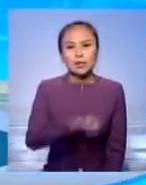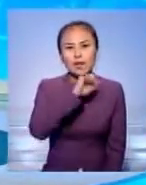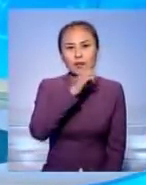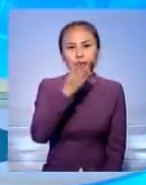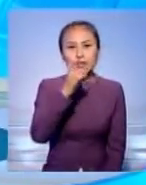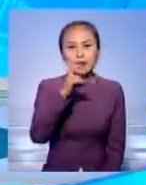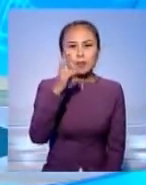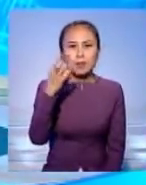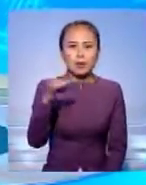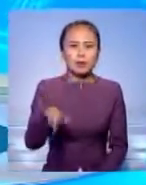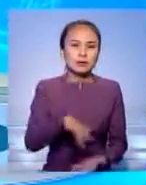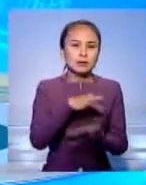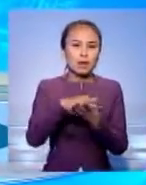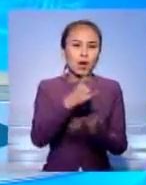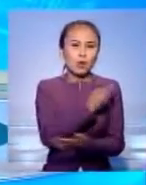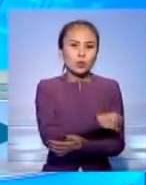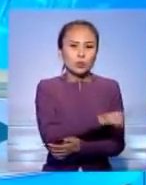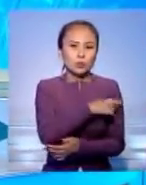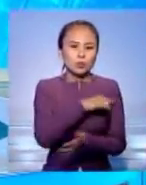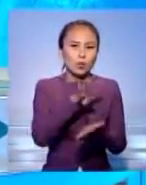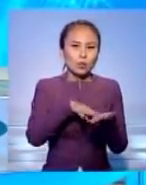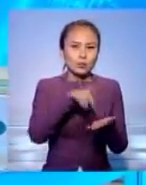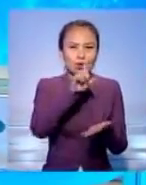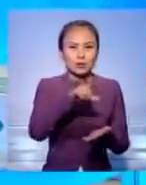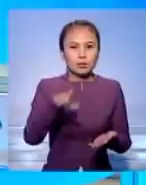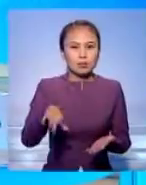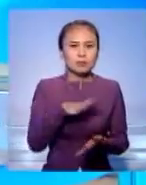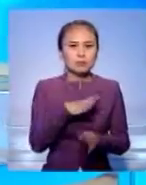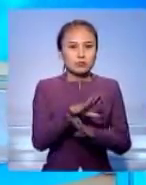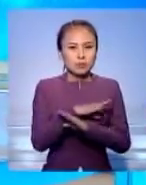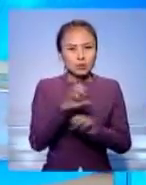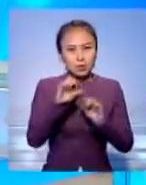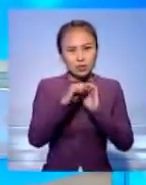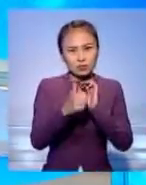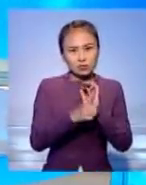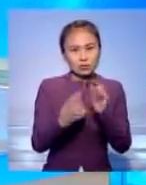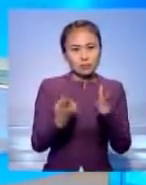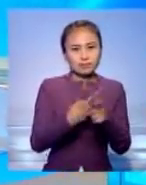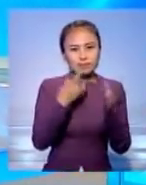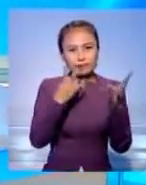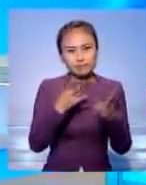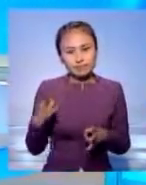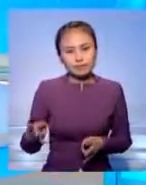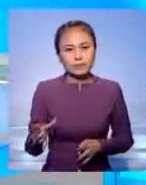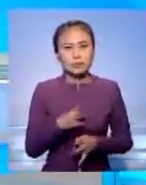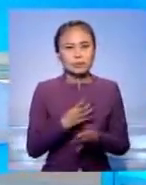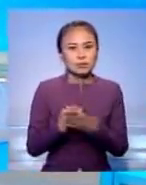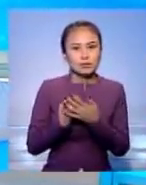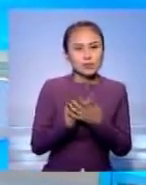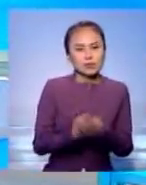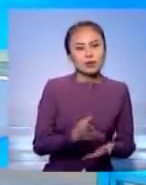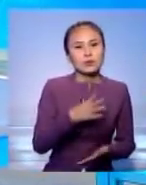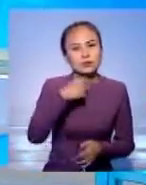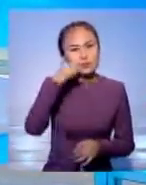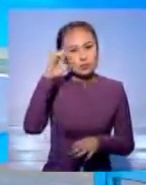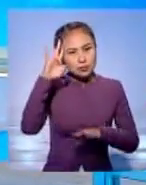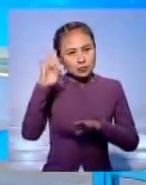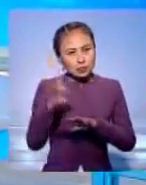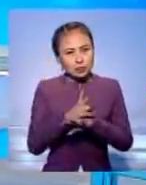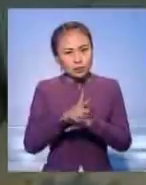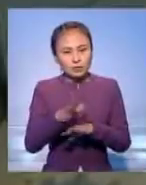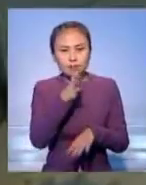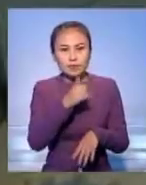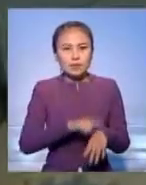Тайваньның Синьбэй қаласында аурухана өртеніп, 9 адам қаза тапты. 16-сы түрлі жарақатпен өзге ауруханаға жеткізілді. Оқиға кеше түнде жергілікті